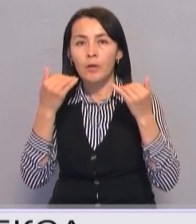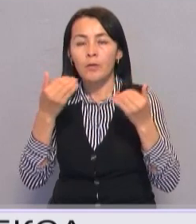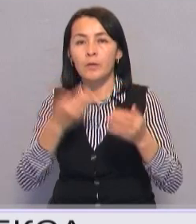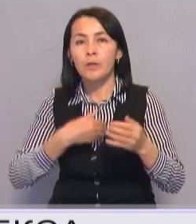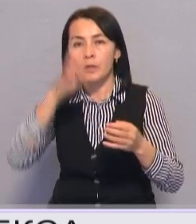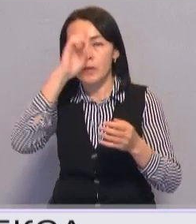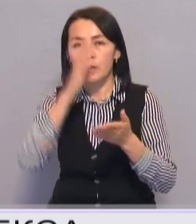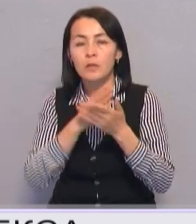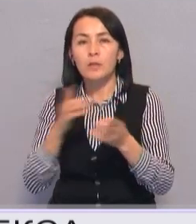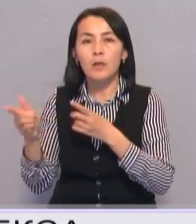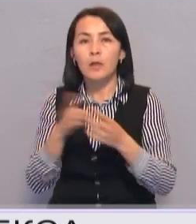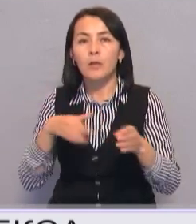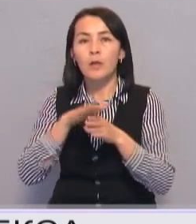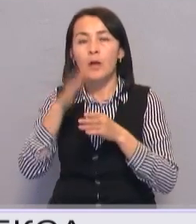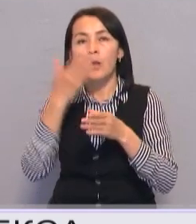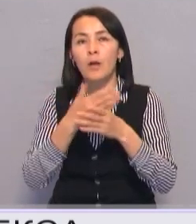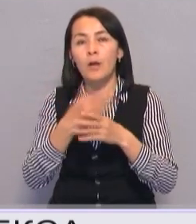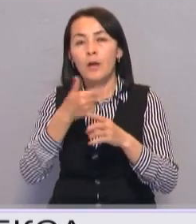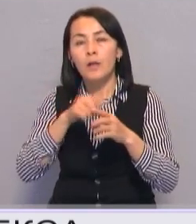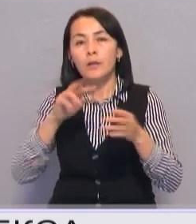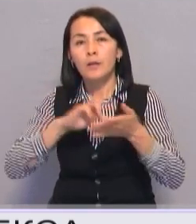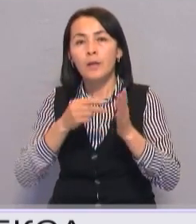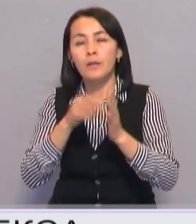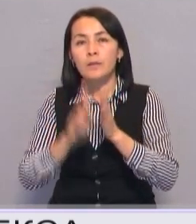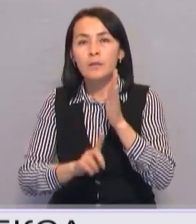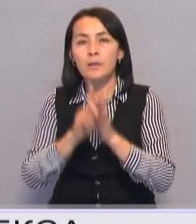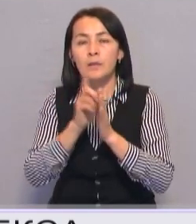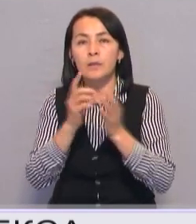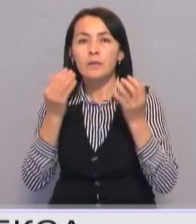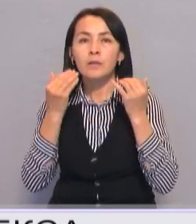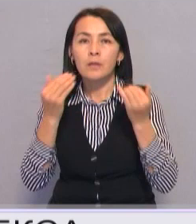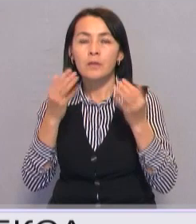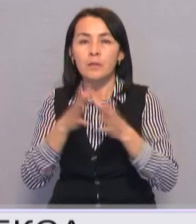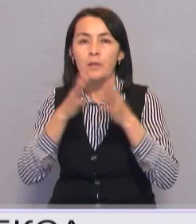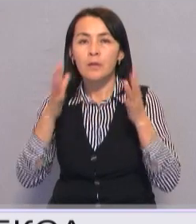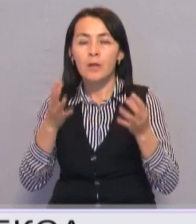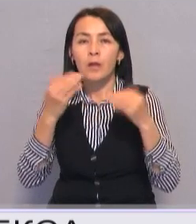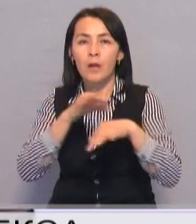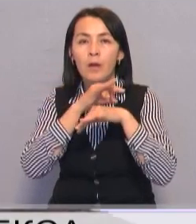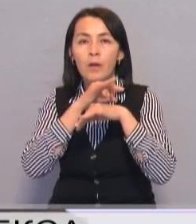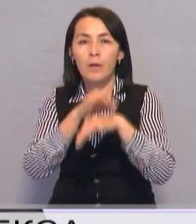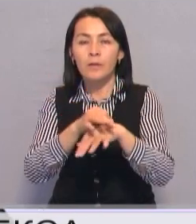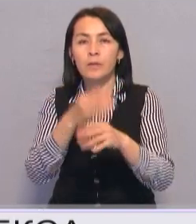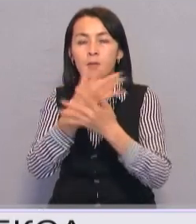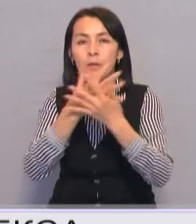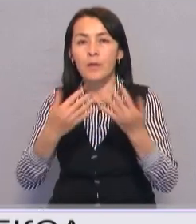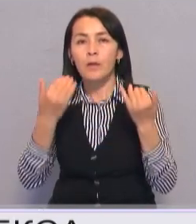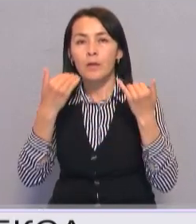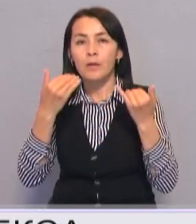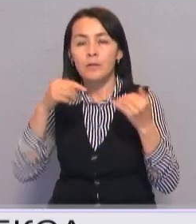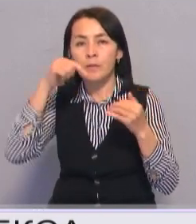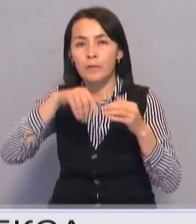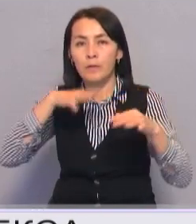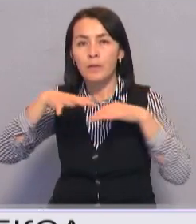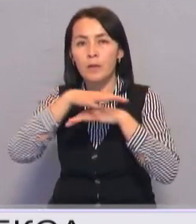нашу страну. Мы готовы полностью поддержать этот проект. Запуск проекта будет способствовать увеличению поставок отечественной продукции на внутренний